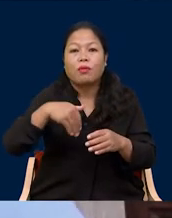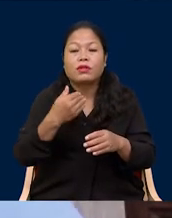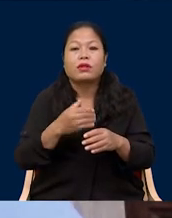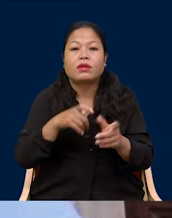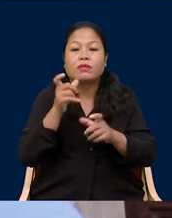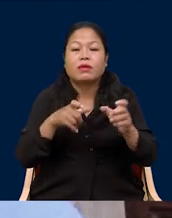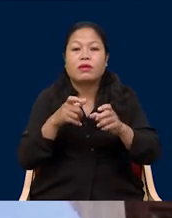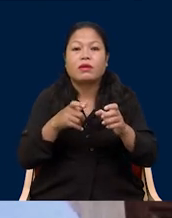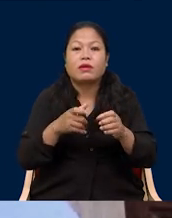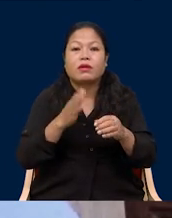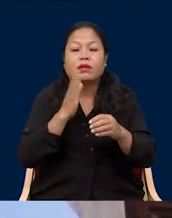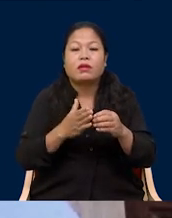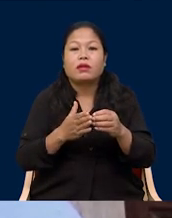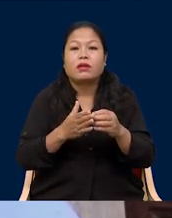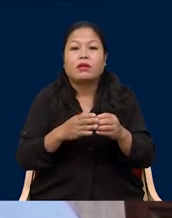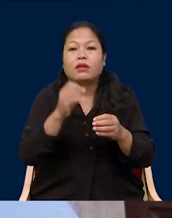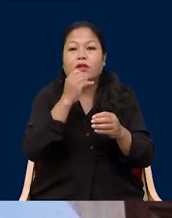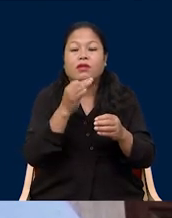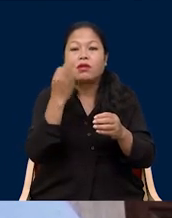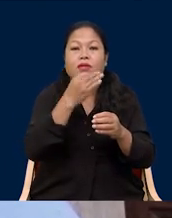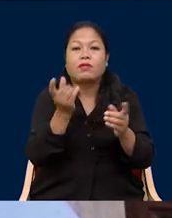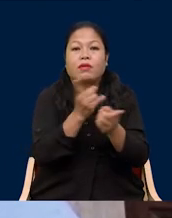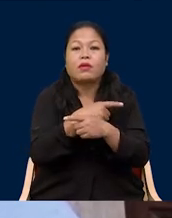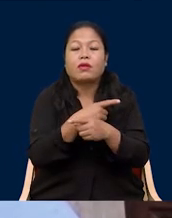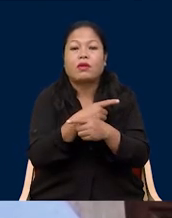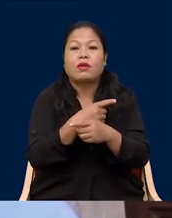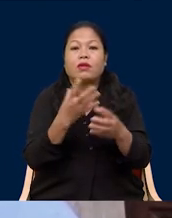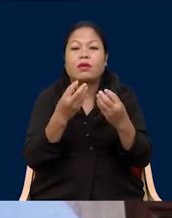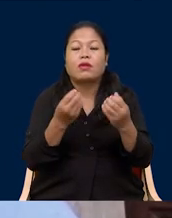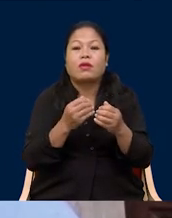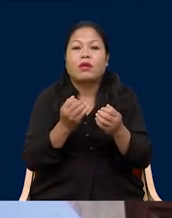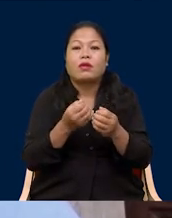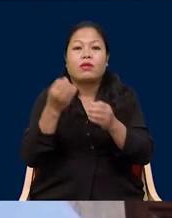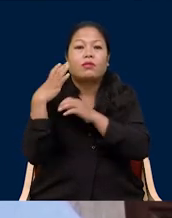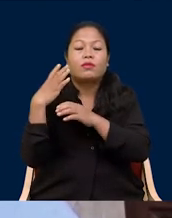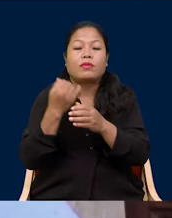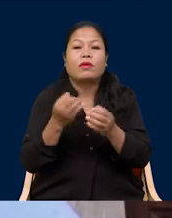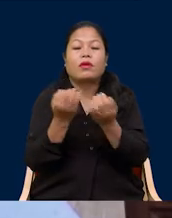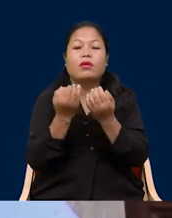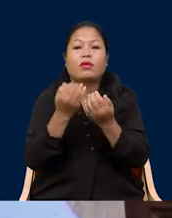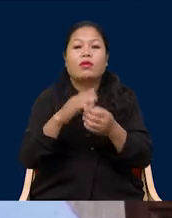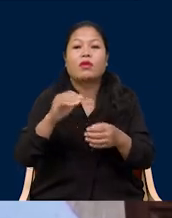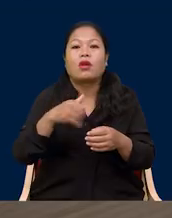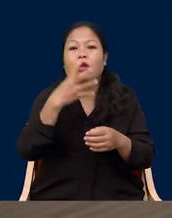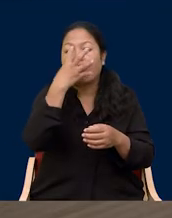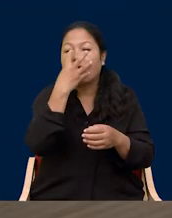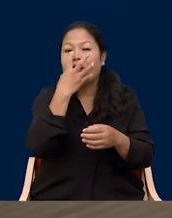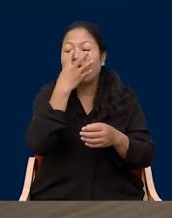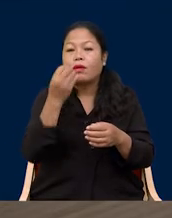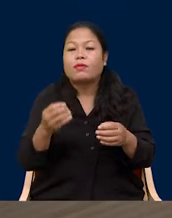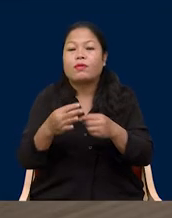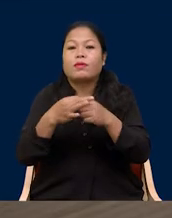प्रत्येक व्यक्तिले आधी मात्रै घटाए पनि त्यसको न्यूनी जलवायु परिवर्तनको असरमा न्यूनीकरणको एकदम ठुलो भूमिका चाहिँ खेल्न सक्छ र अर्को